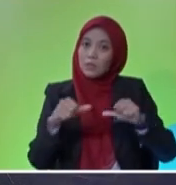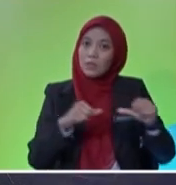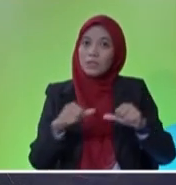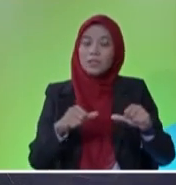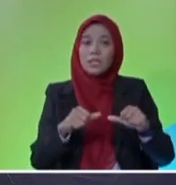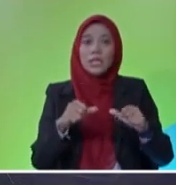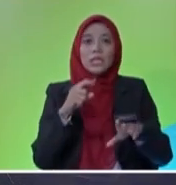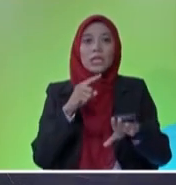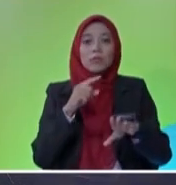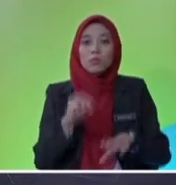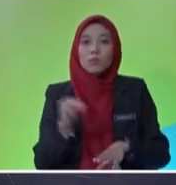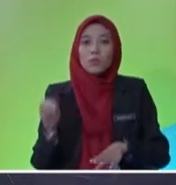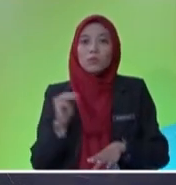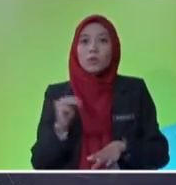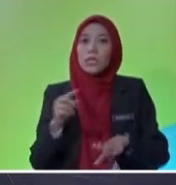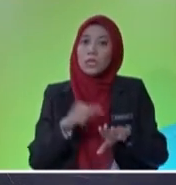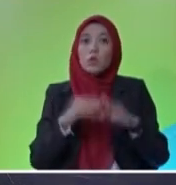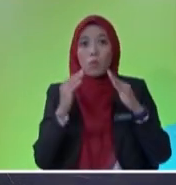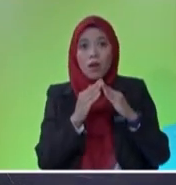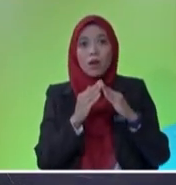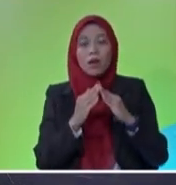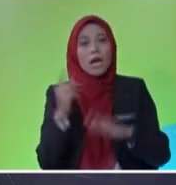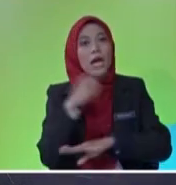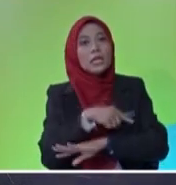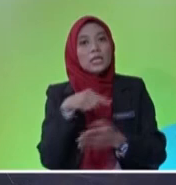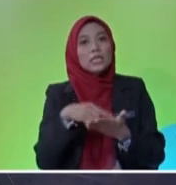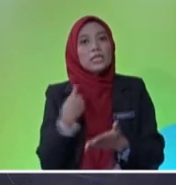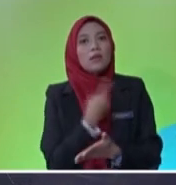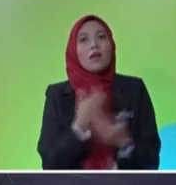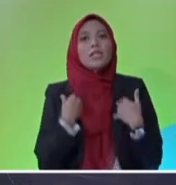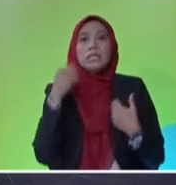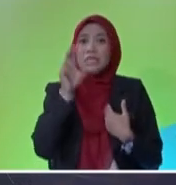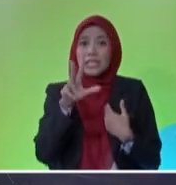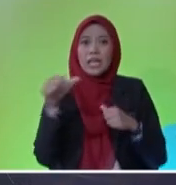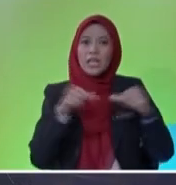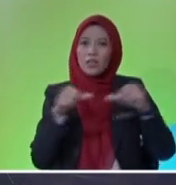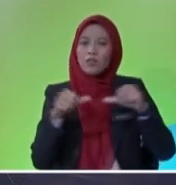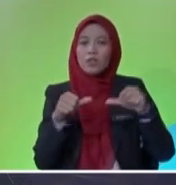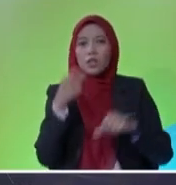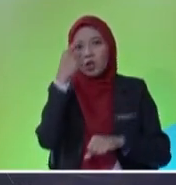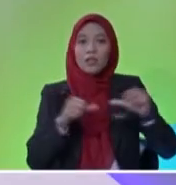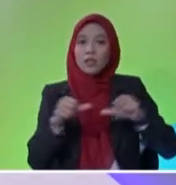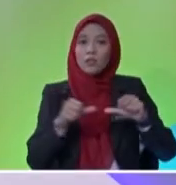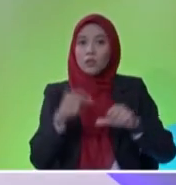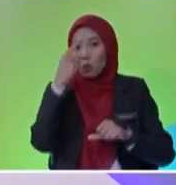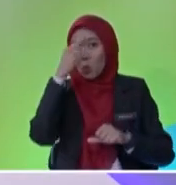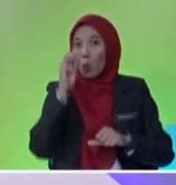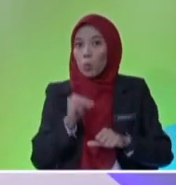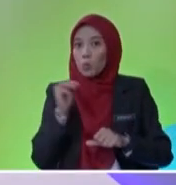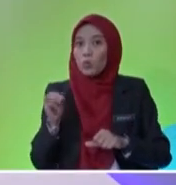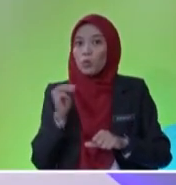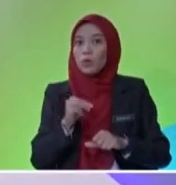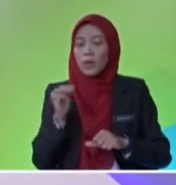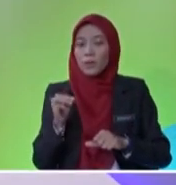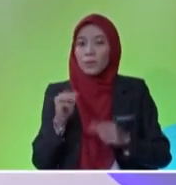dalam Talent dari rumah aku itu betul beda hari ini kita ada 3 tipe yang saya sediakan kepada murid-murid di studio kita tengok